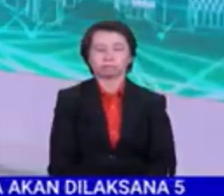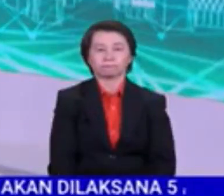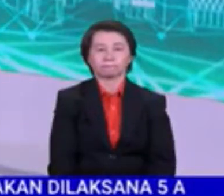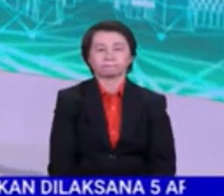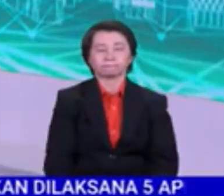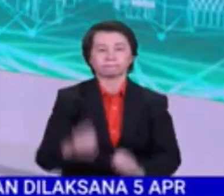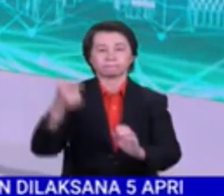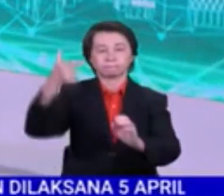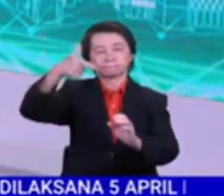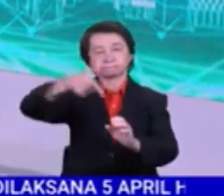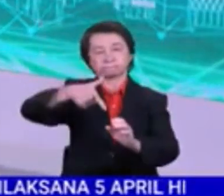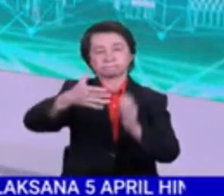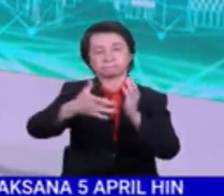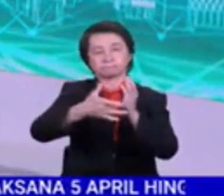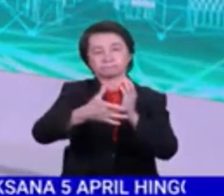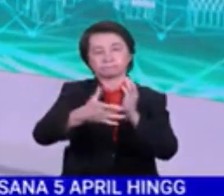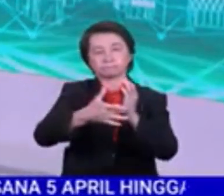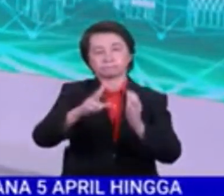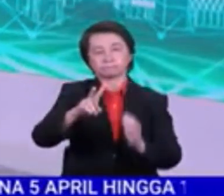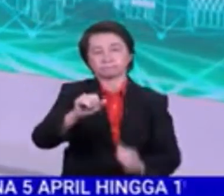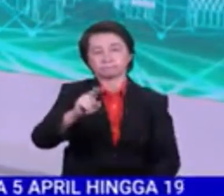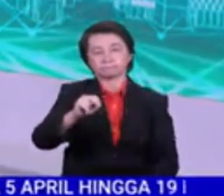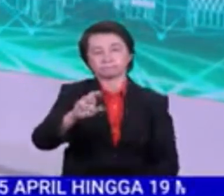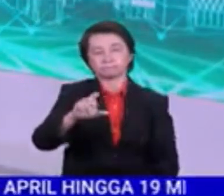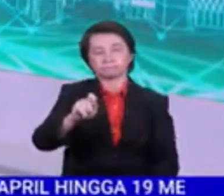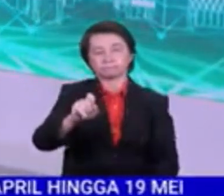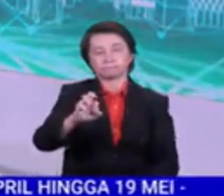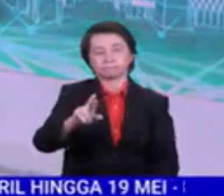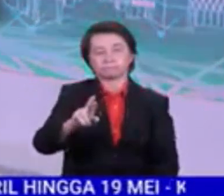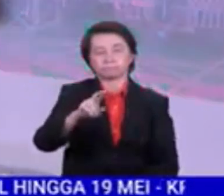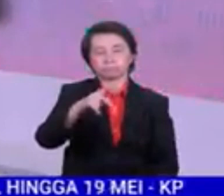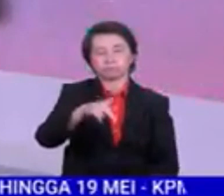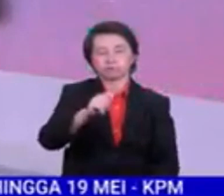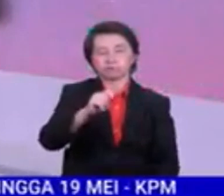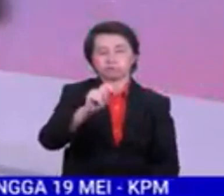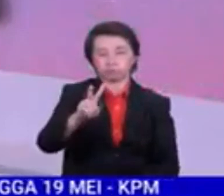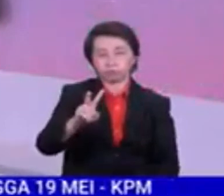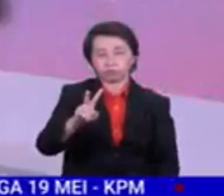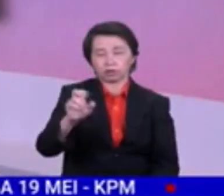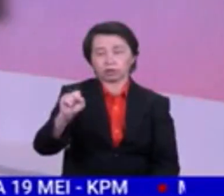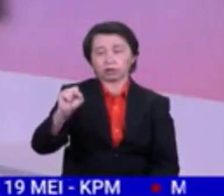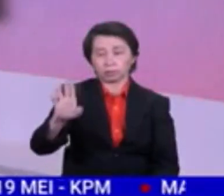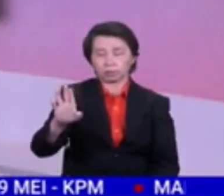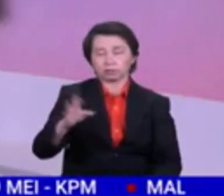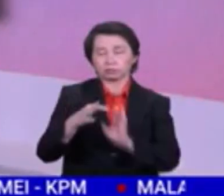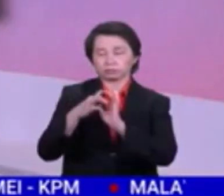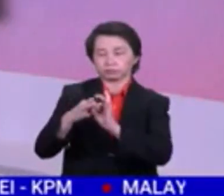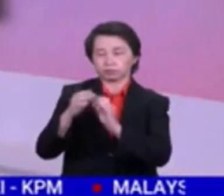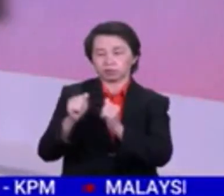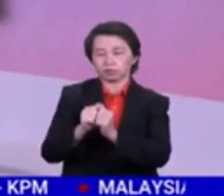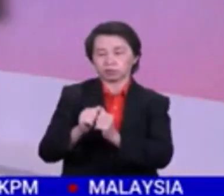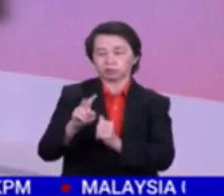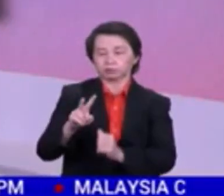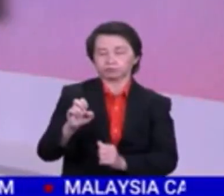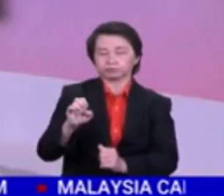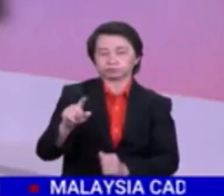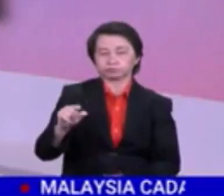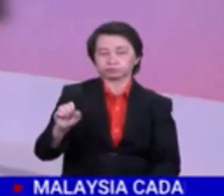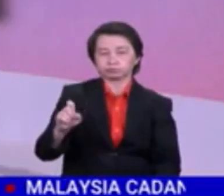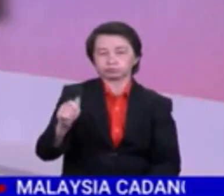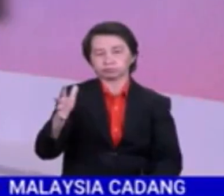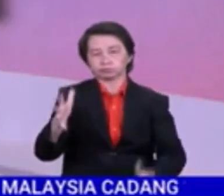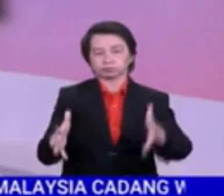Hai Petronas teknologi screenshot sendirian berhad pt.bsb menjalin kerjasama dengan we get teknologi